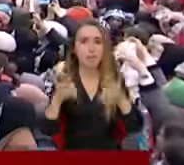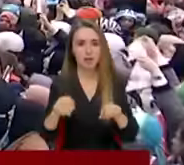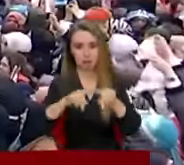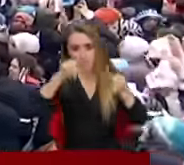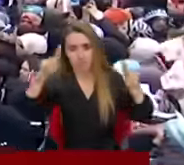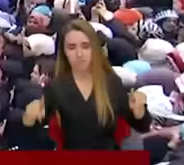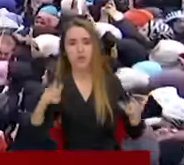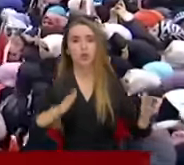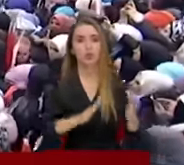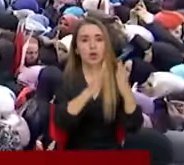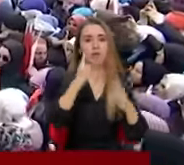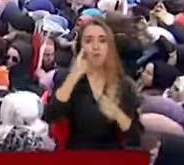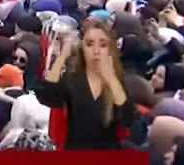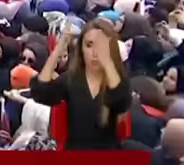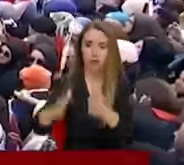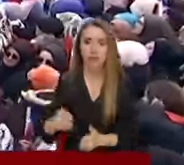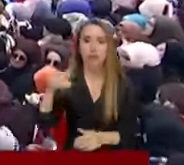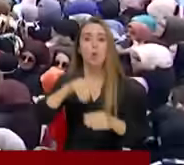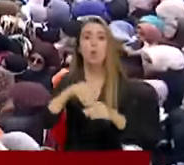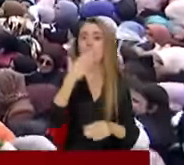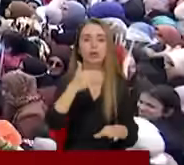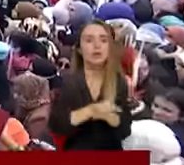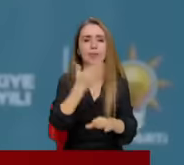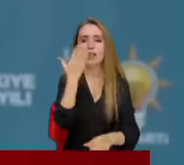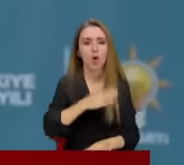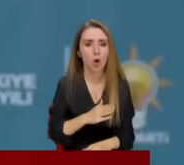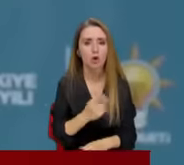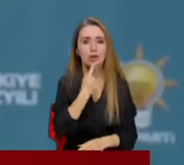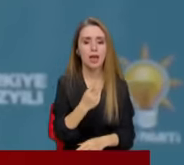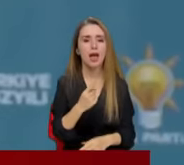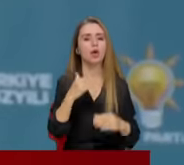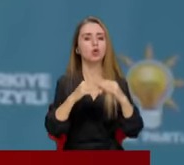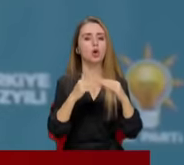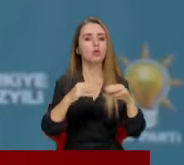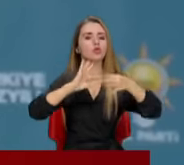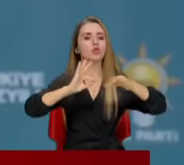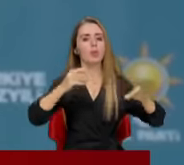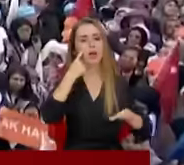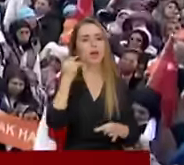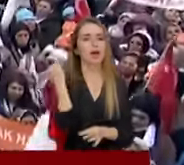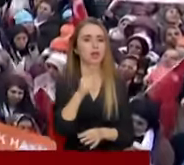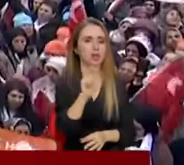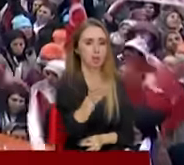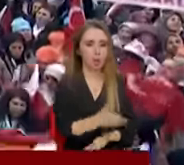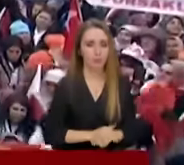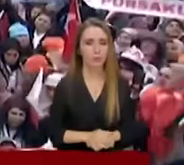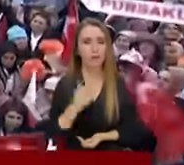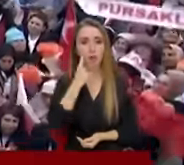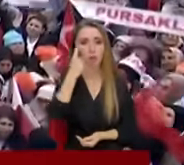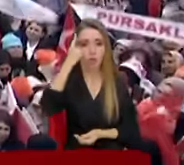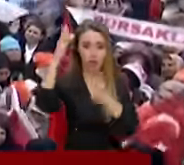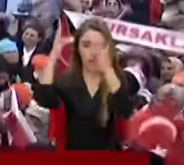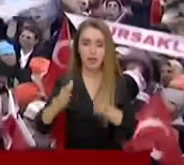yana muhalefet Erdoğan'ı o yoksa hizmet de yok diye yorumlanan sözleri üzerinden eleştiriyor.